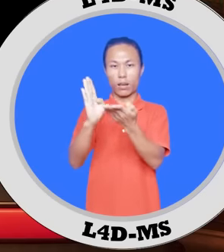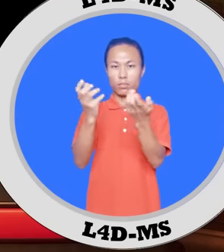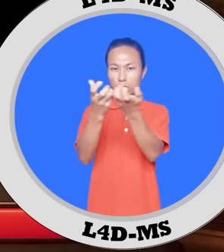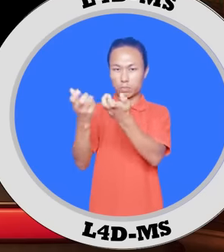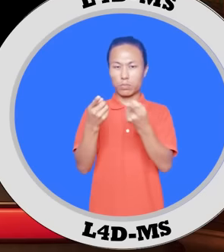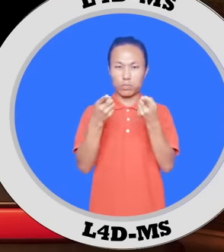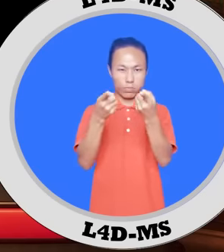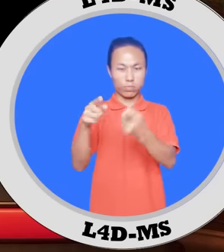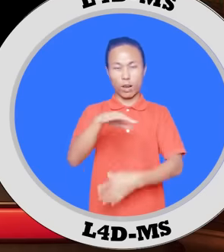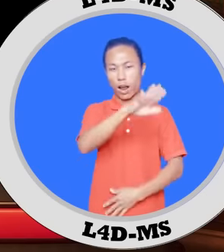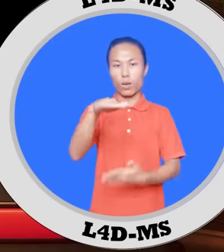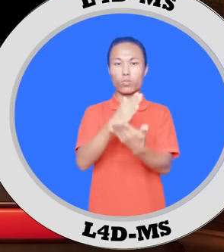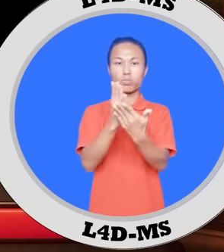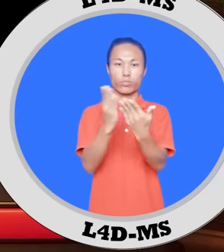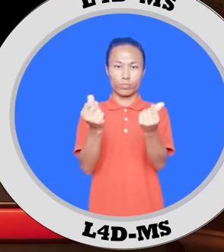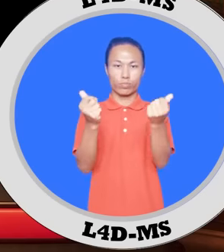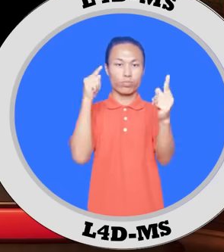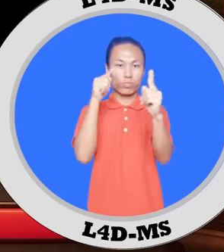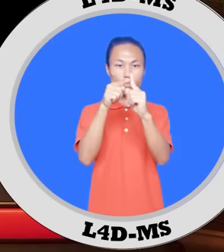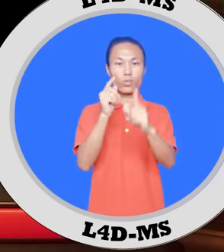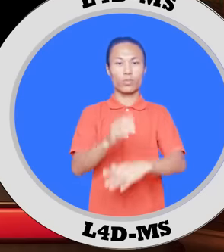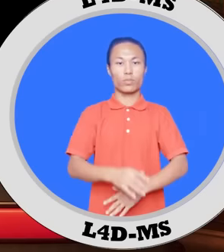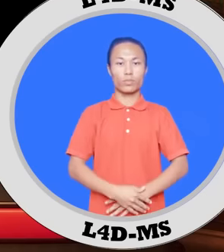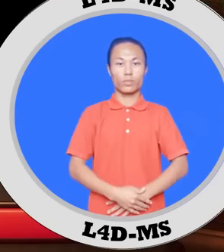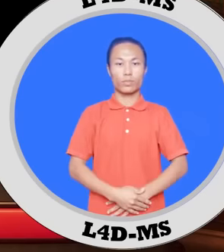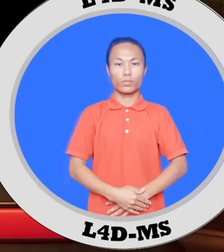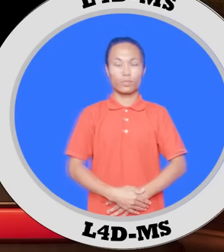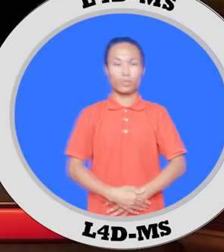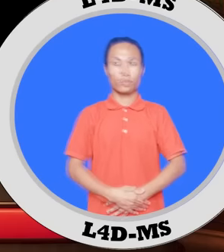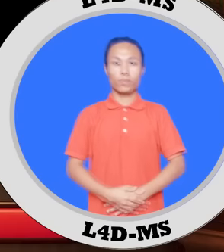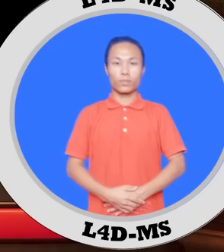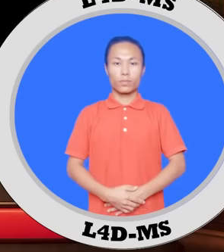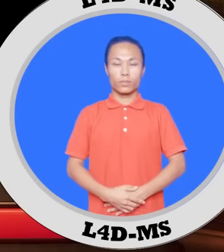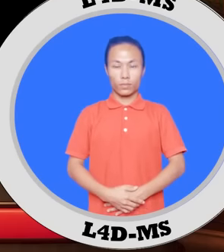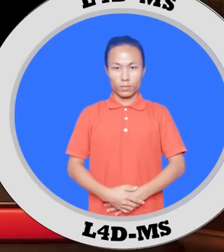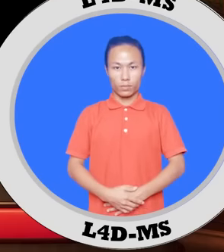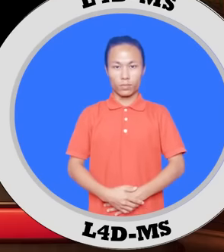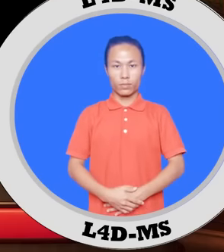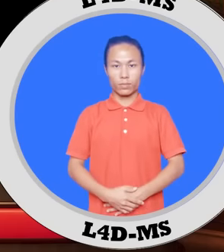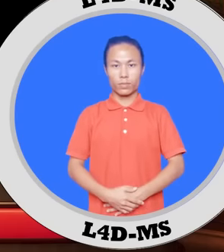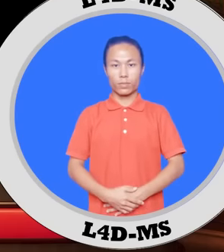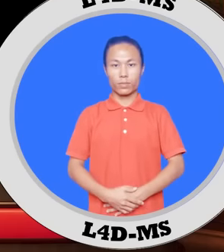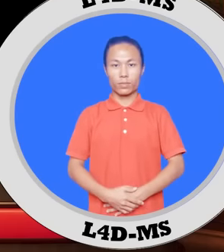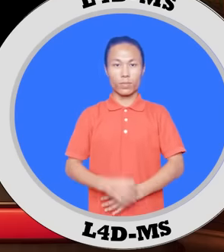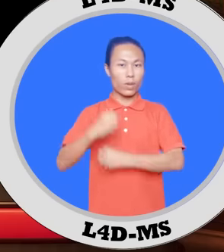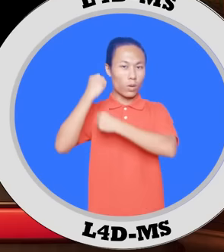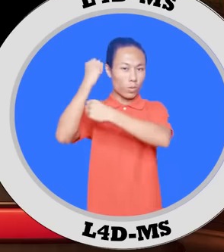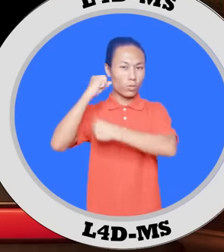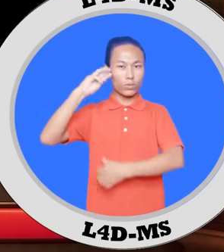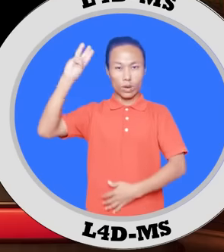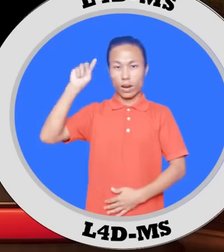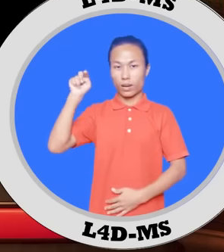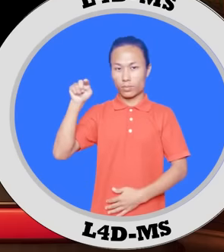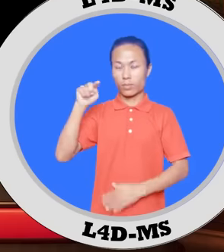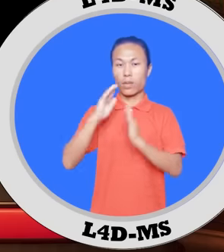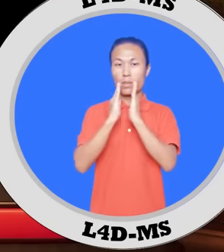တဲ့ခွဲခြားဖိနှိပ်မှုတွေကိုပါတပါတဲ့တိုက်ဖြတ်နေရလို့ဖော်ပြထားပါတယ်။တော်လှန်ရေးမှာပြည်အောင်စုတဝန်းကတိုင်းရင်းသား